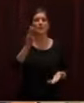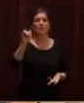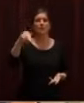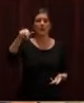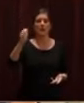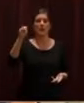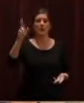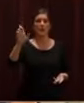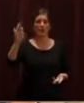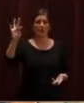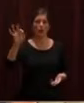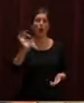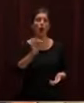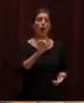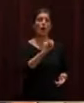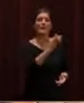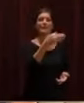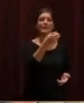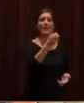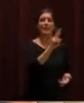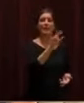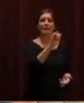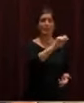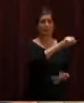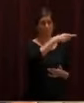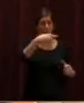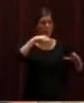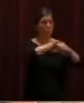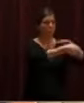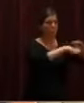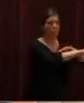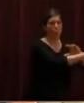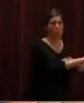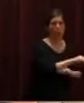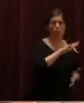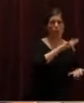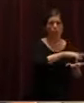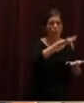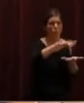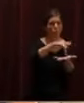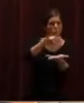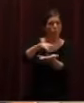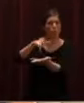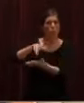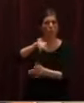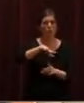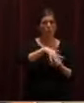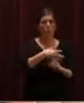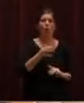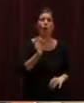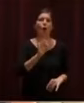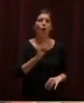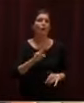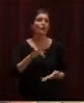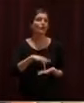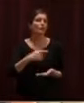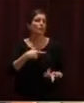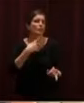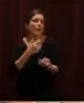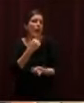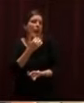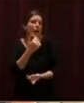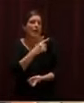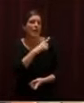ocupats a l'Ibabi. O és que l'oposició no poden demanar res que incomodi a Francina Armengol? O és que han passat de la